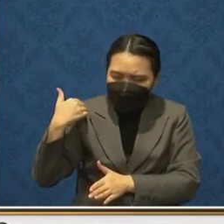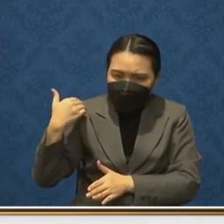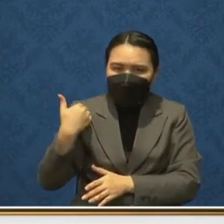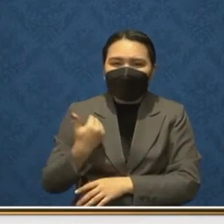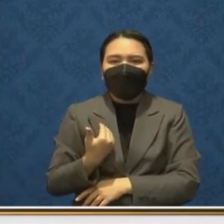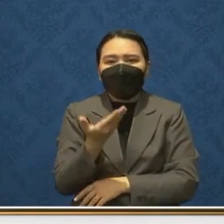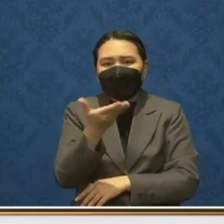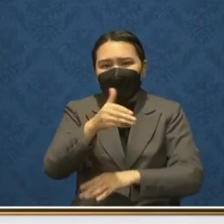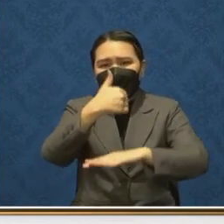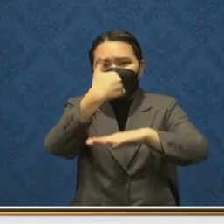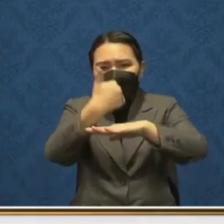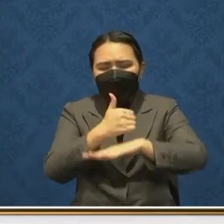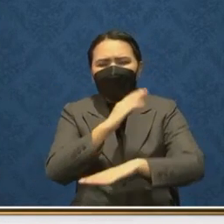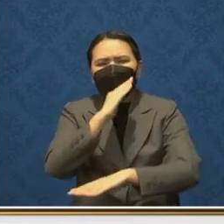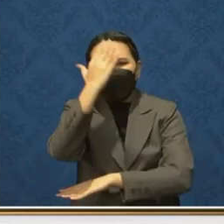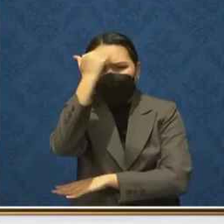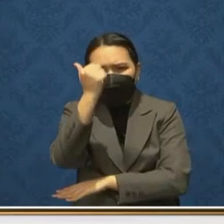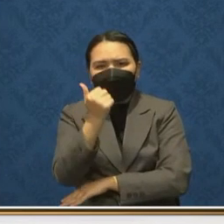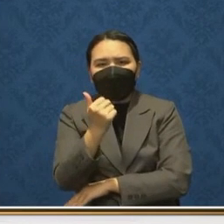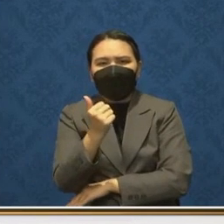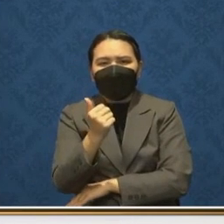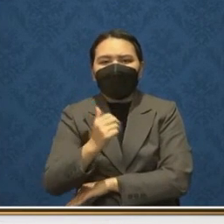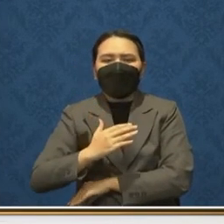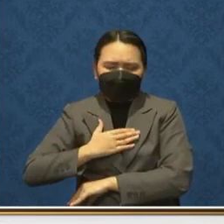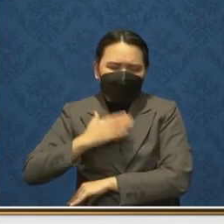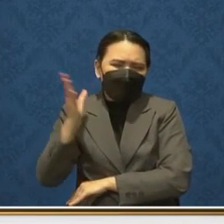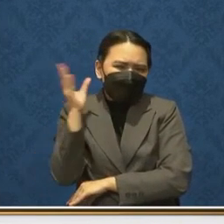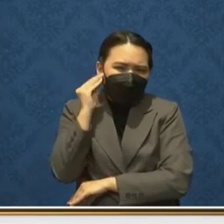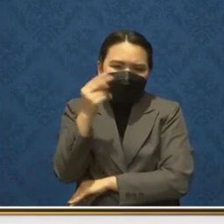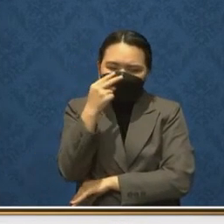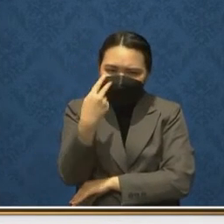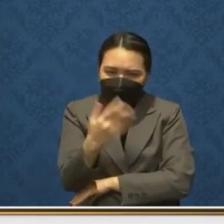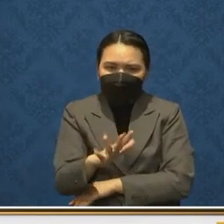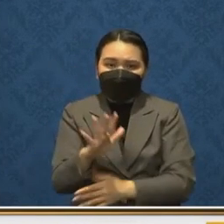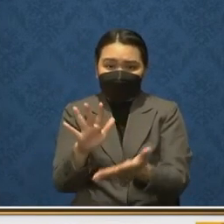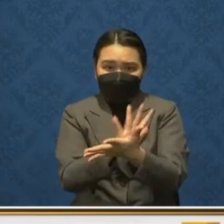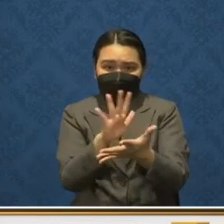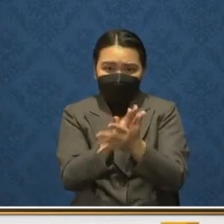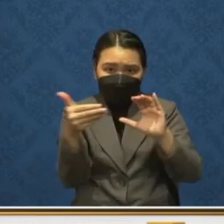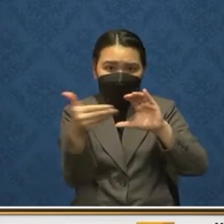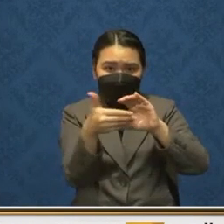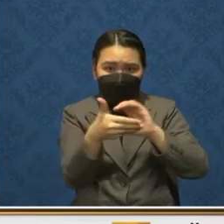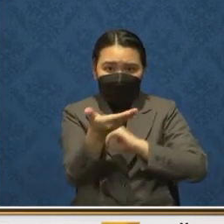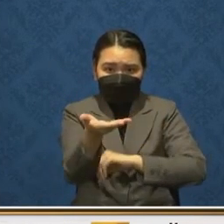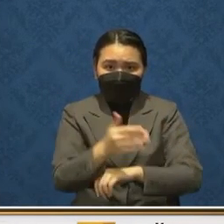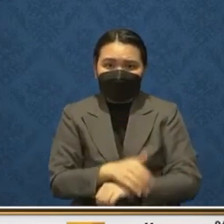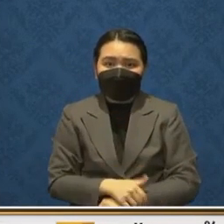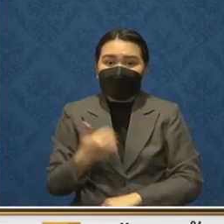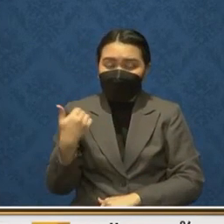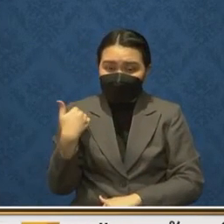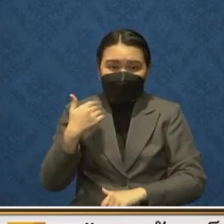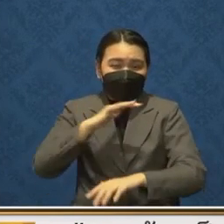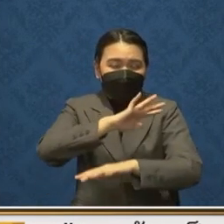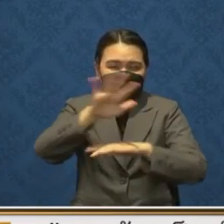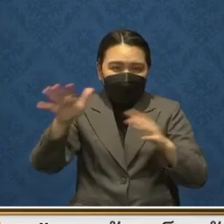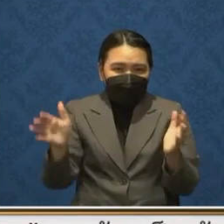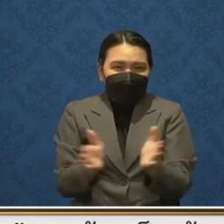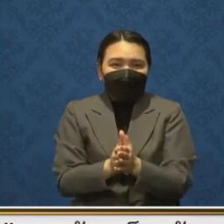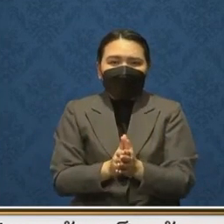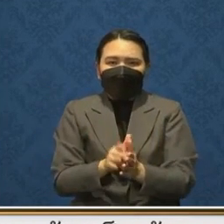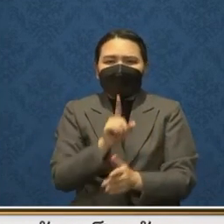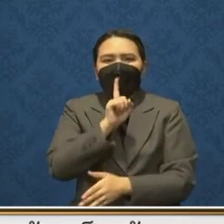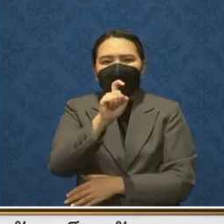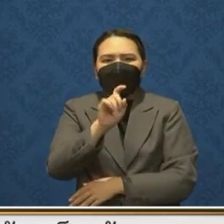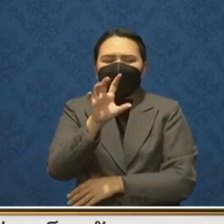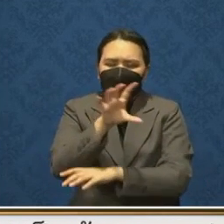ท่อธิบิดี ฟังดูแล้หายครั้งหายหน เี่เอกสาร ขยับไปดวยนะครับมีอยู่ทั้งหมด ท่านจะโกหกไปทำ